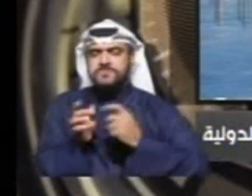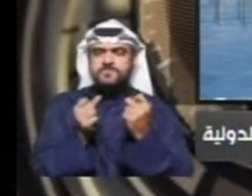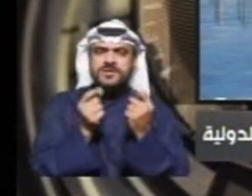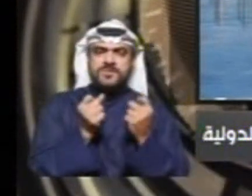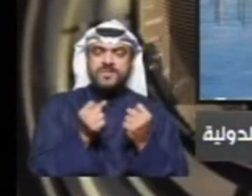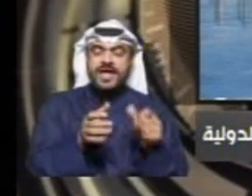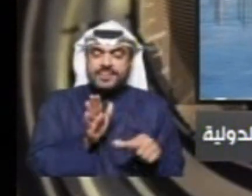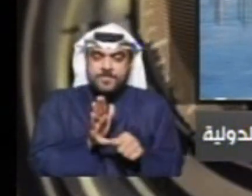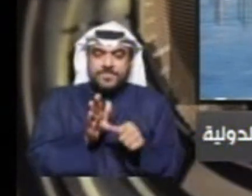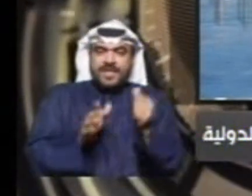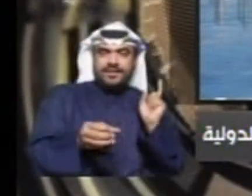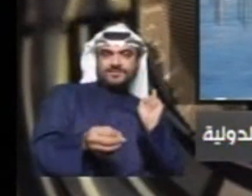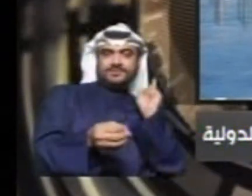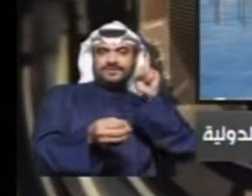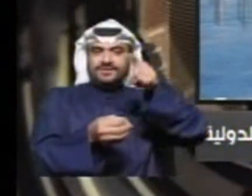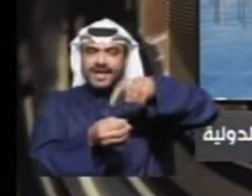الى مجلس الامن